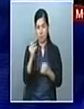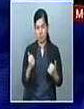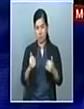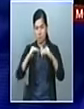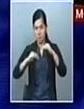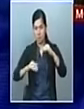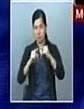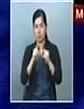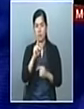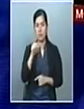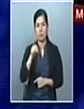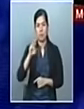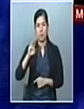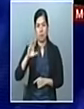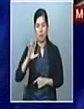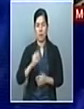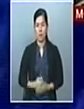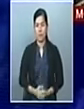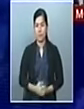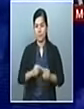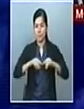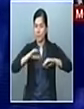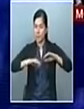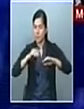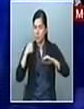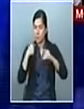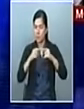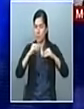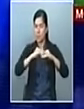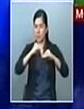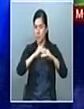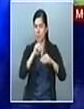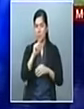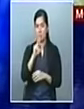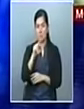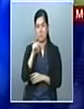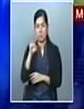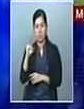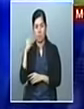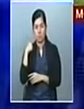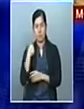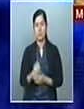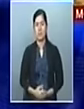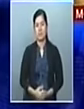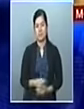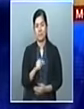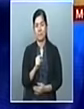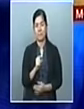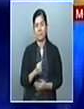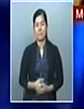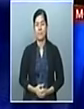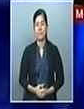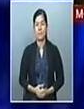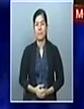งกิตนะครับอิงที่ PE 23.6 เท่านะครับก็ยังแนะนำถือนะครับสำหรับตัว 7-Eleven Holding ของมาเลเซียนะครับ